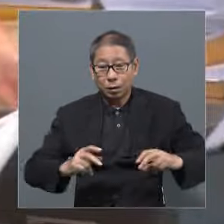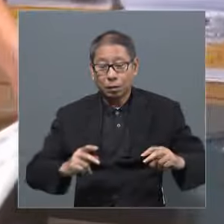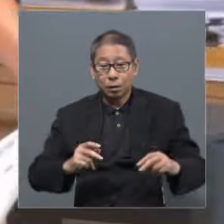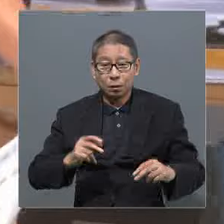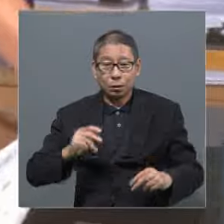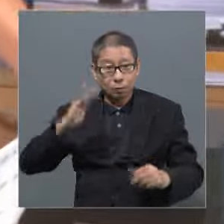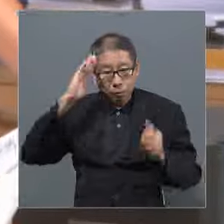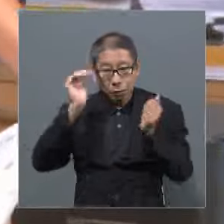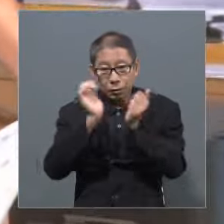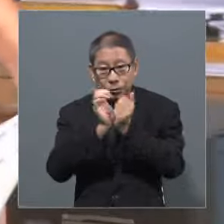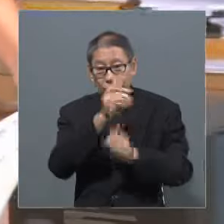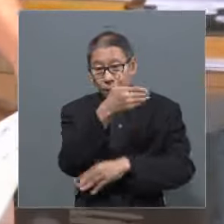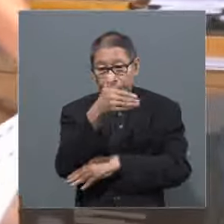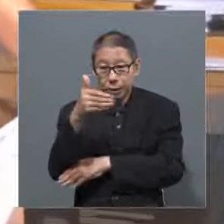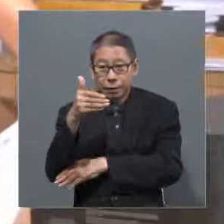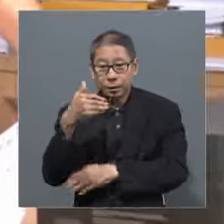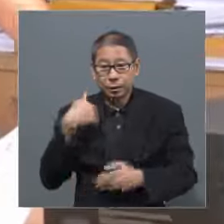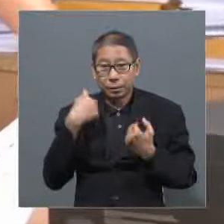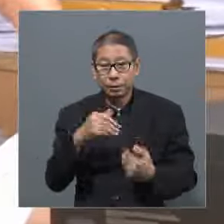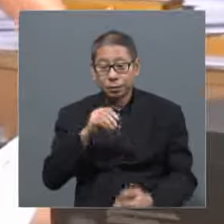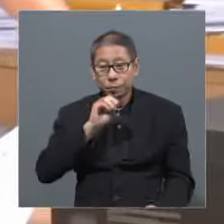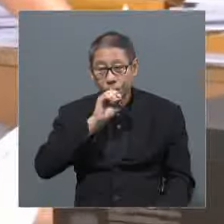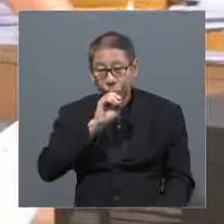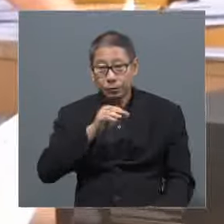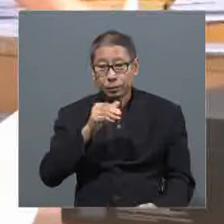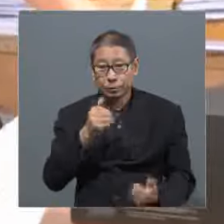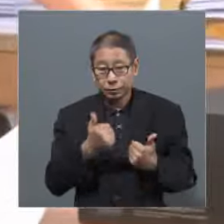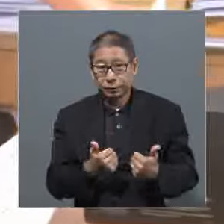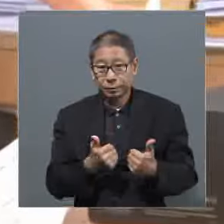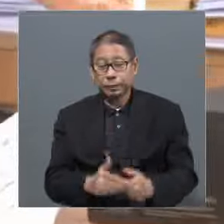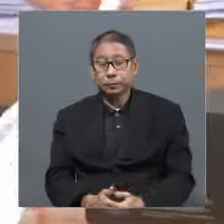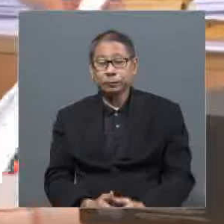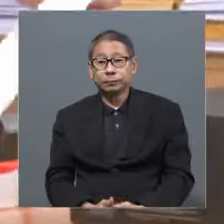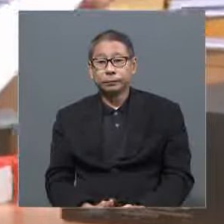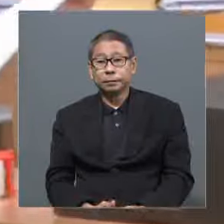ผบตรเพื่อติดตามความคืบหน้าของเรื่องนี้ต่อไปครับ